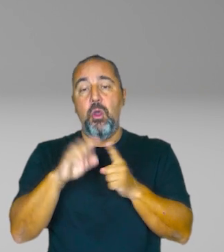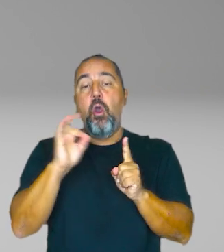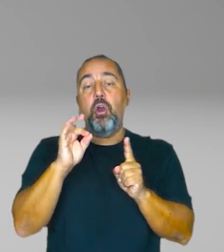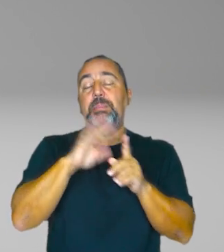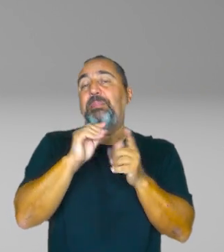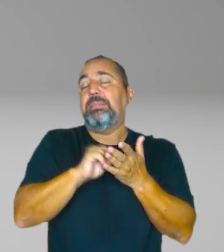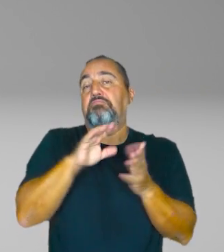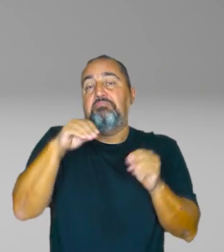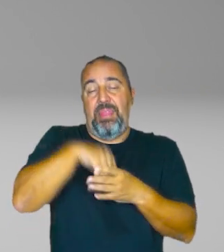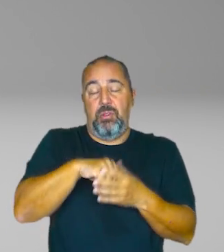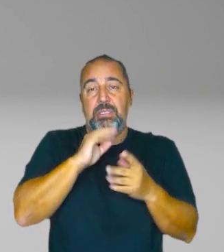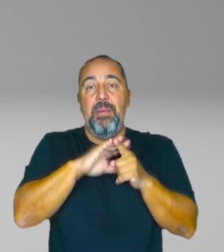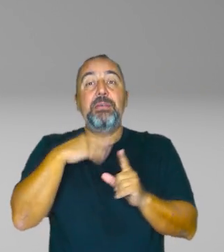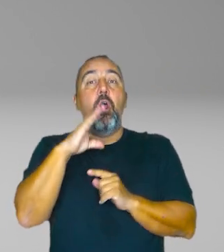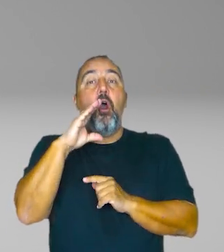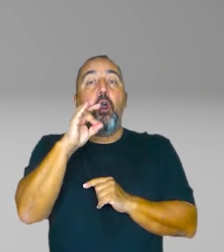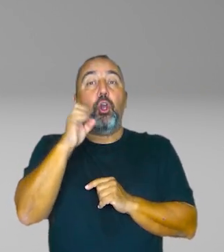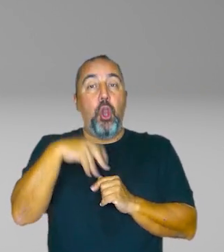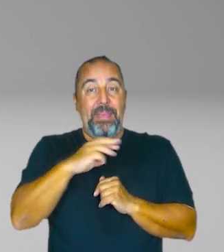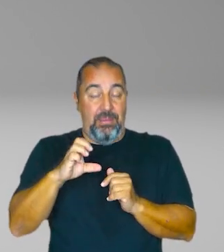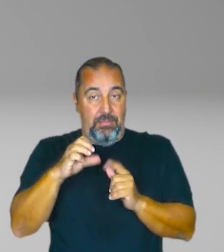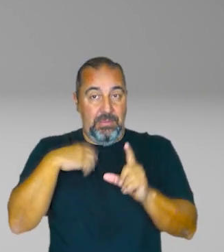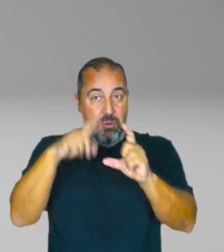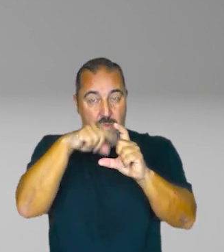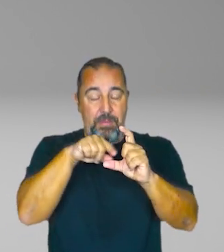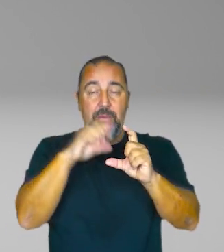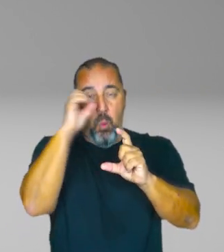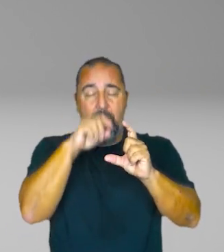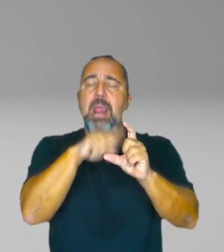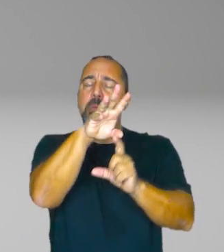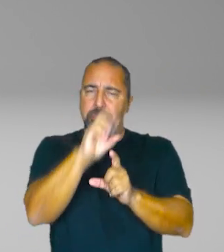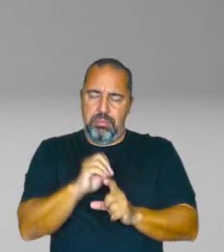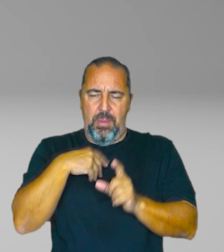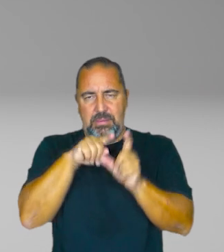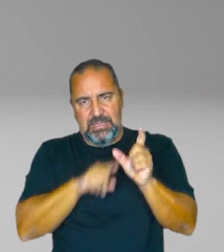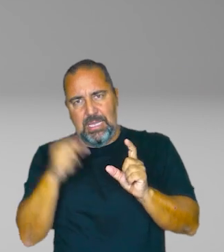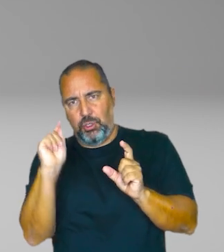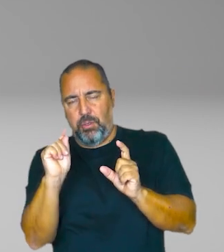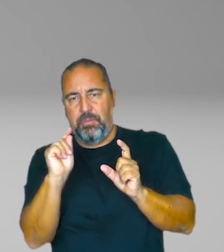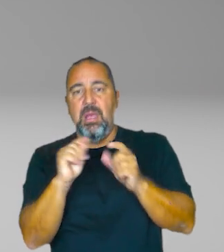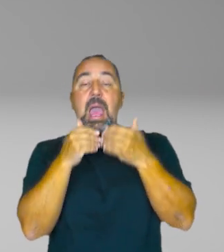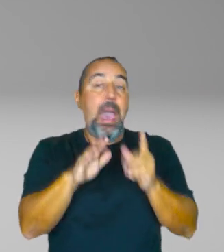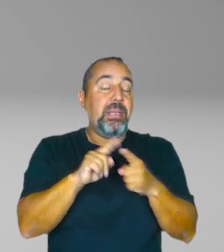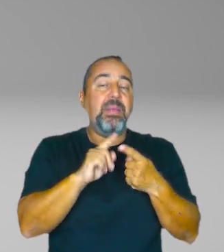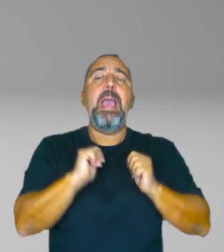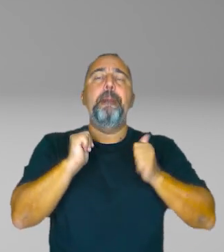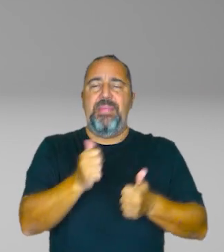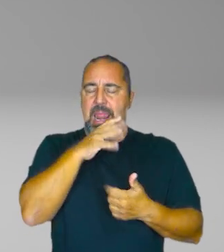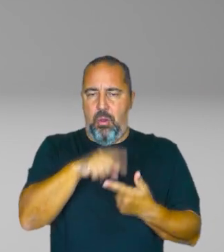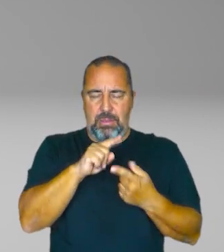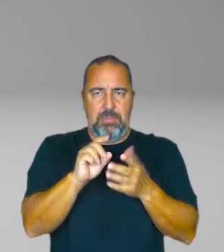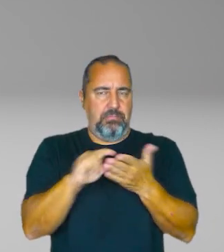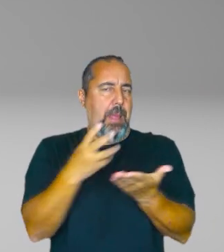Storetik edo mahai gaineko bertsioan Chrome nabigatzailearen luzapen gisa. 2. Ireki app-a